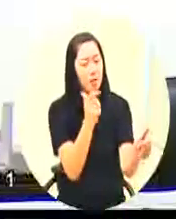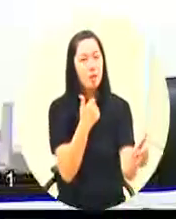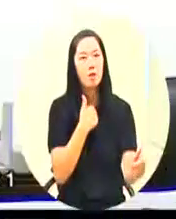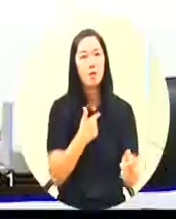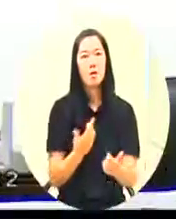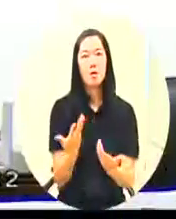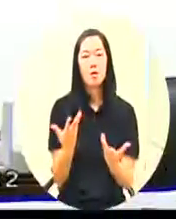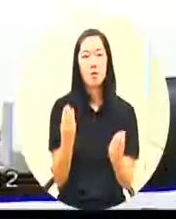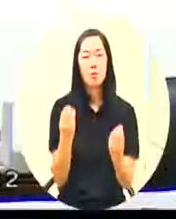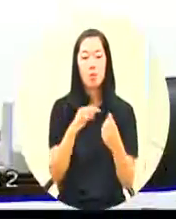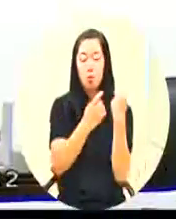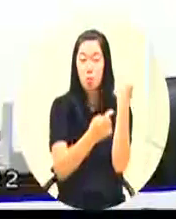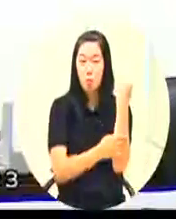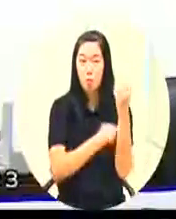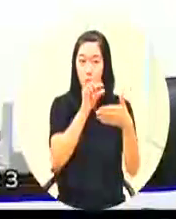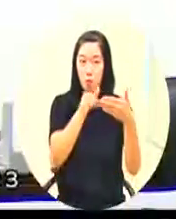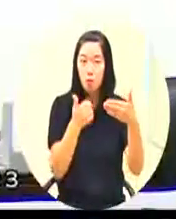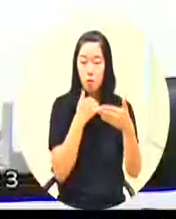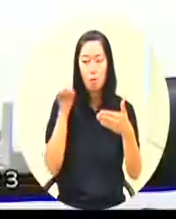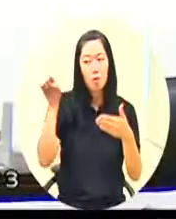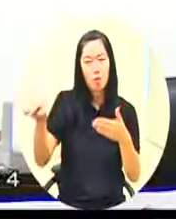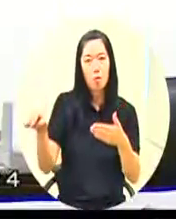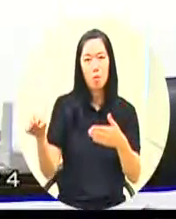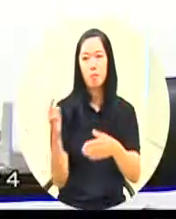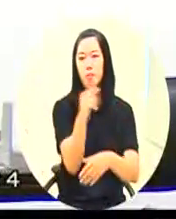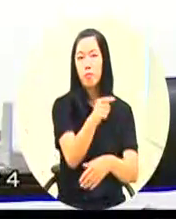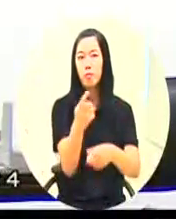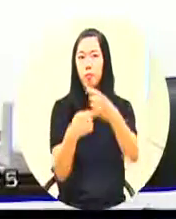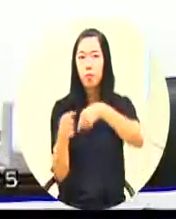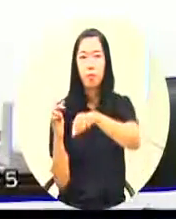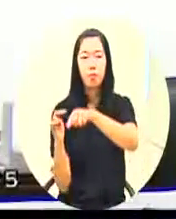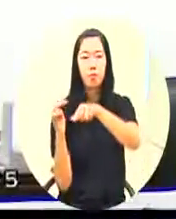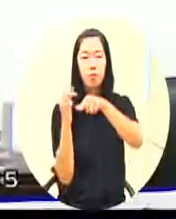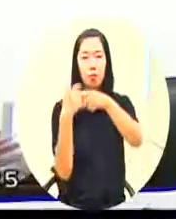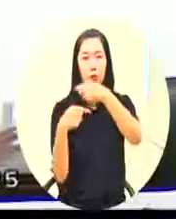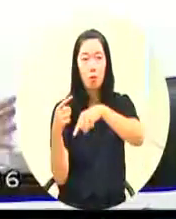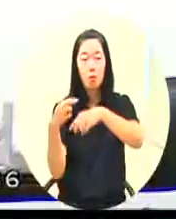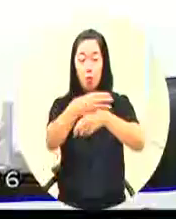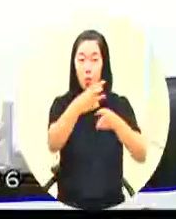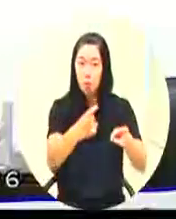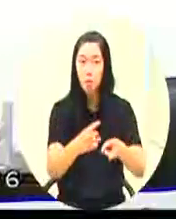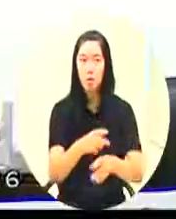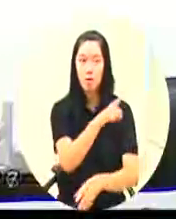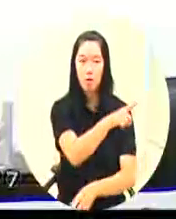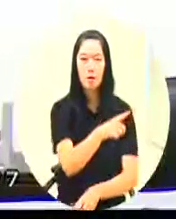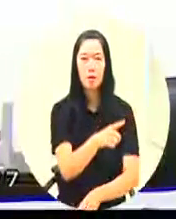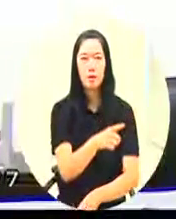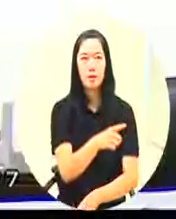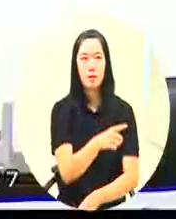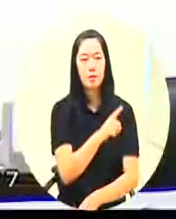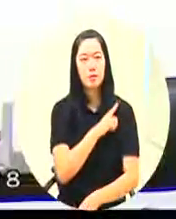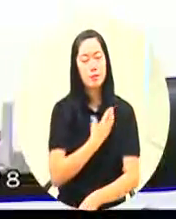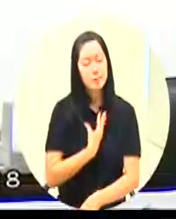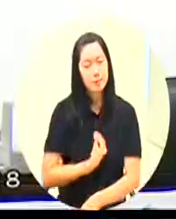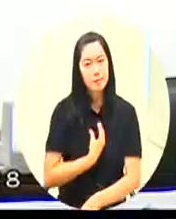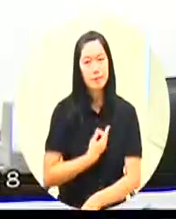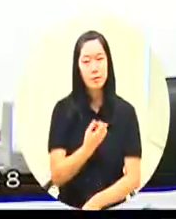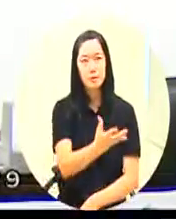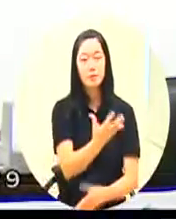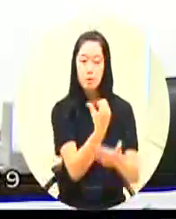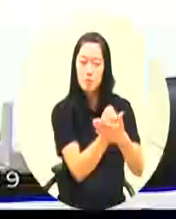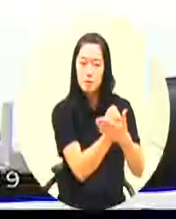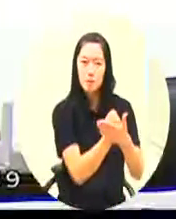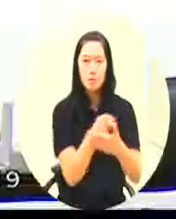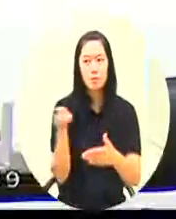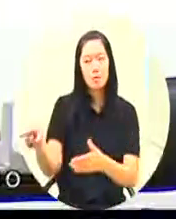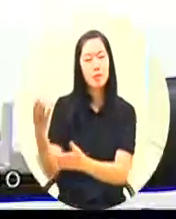任何一条法律可以叫我们的学生转班，所以你们可不可以委屈一点，大家都留下来转班，都不要叫